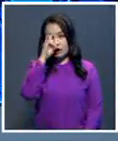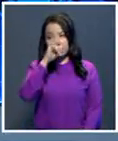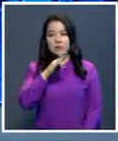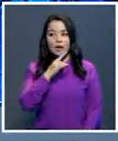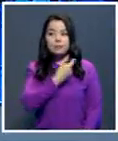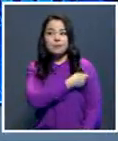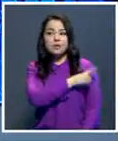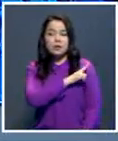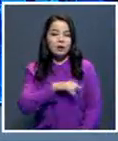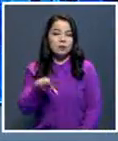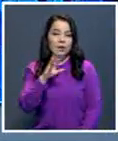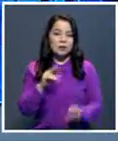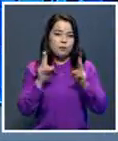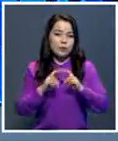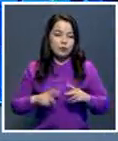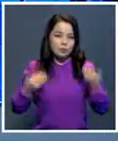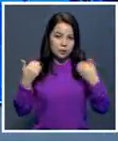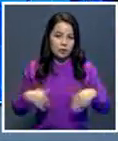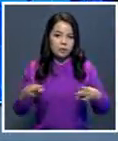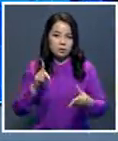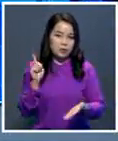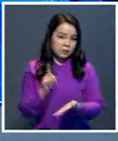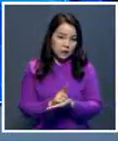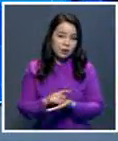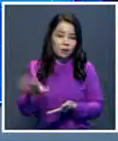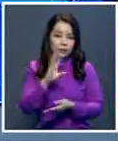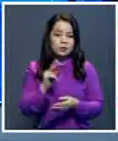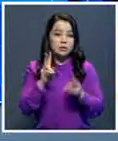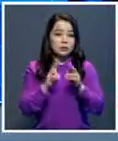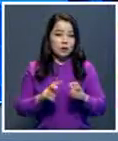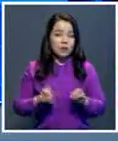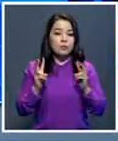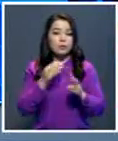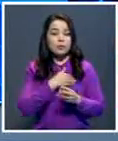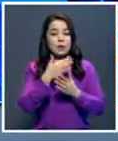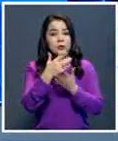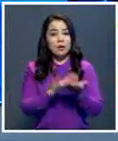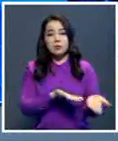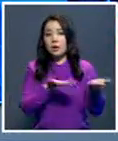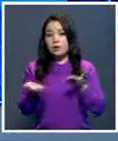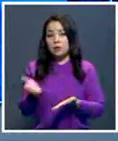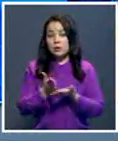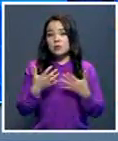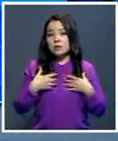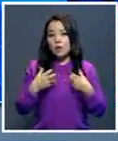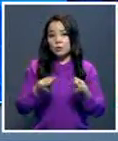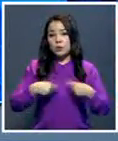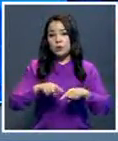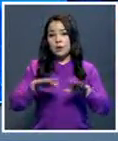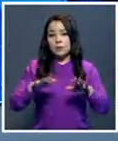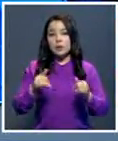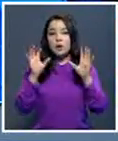Қазақстандықтар медициналық скринингтен өтуге міндеттелет. Бұрын бұл тексеріске адамдар тек нұсқаулық арқылы шақырылатын. Денсаулық сақтау жүйесі